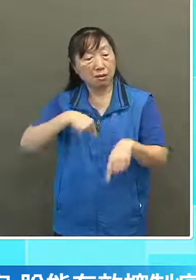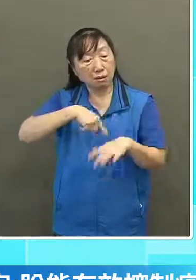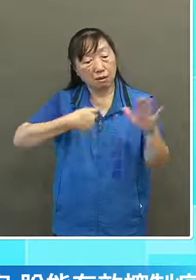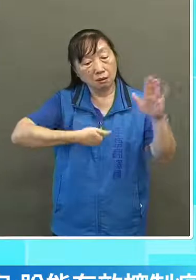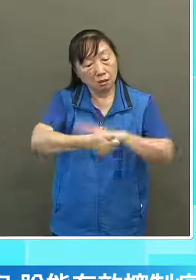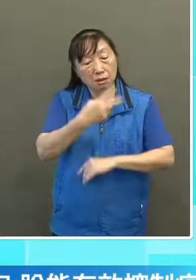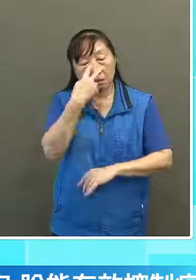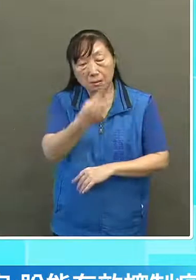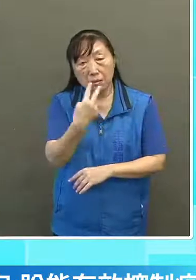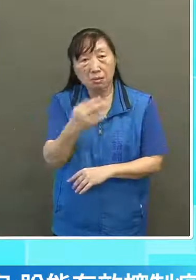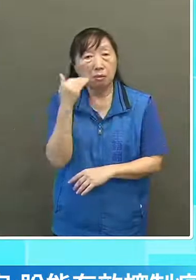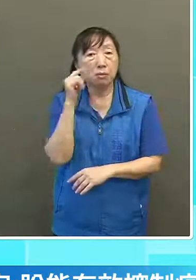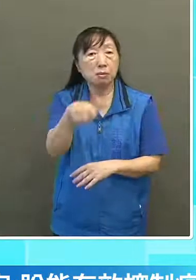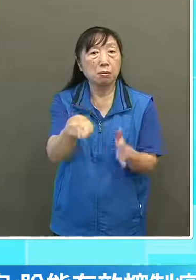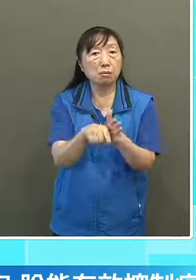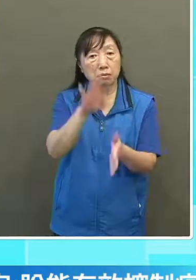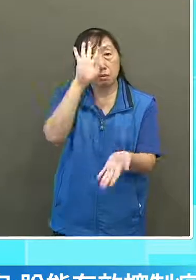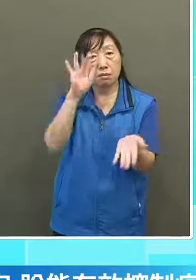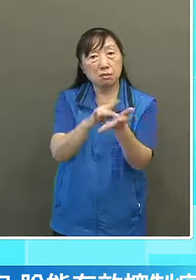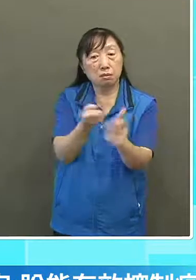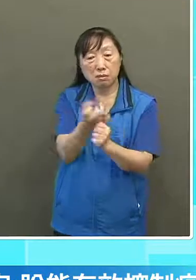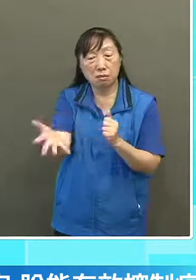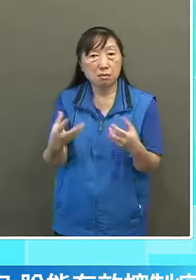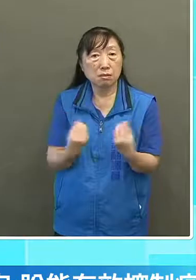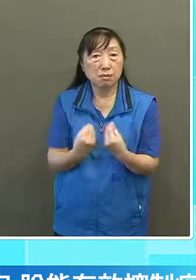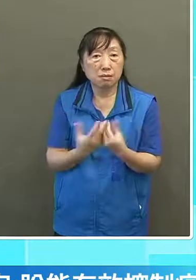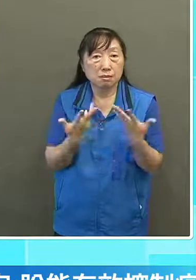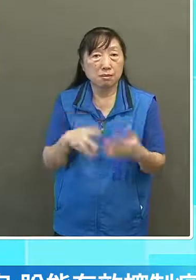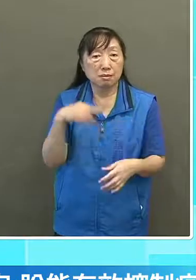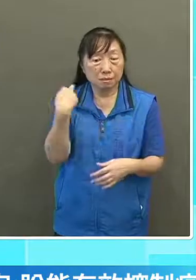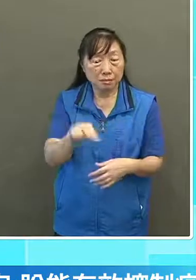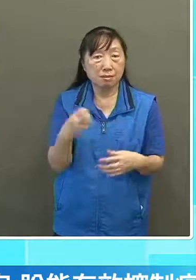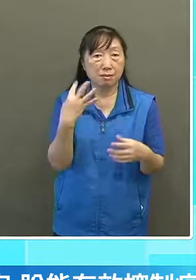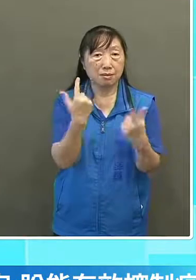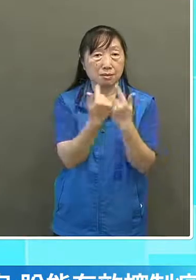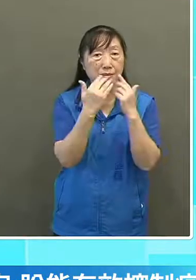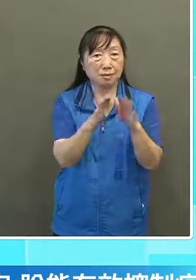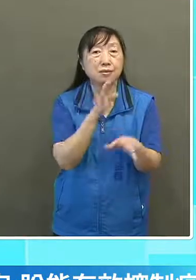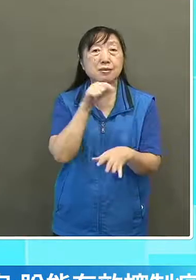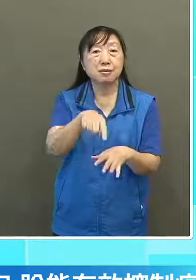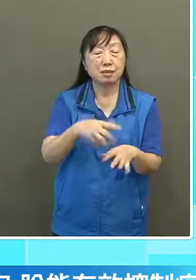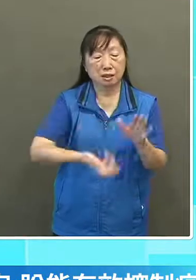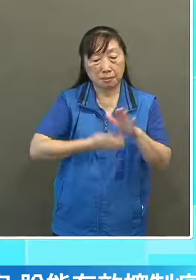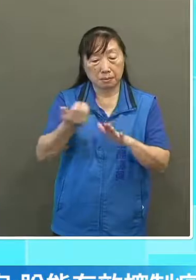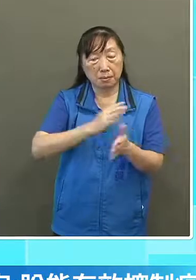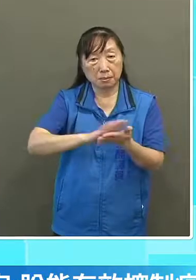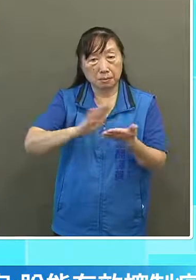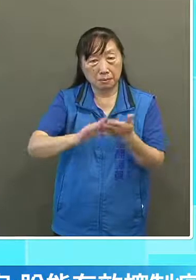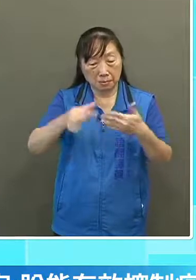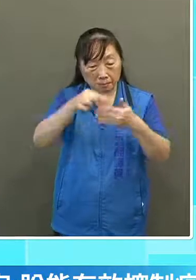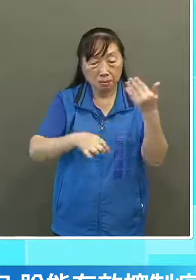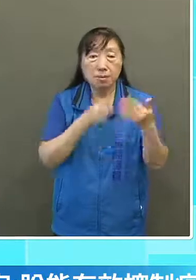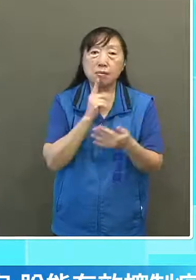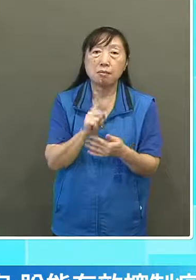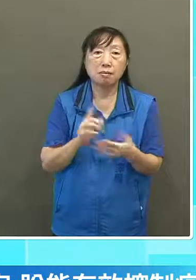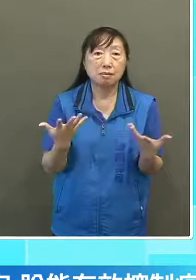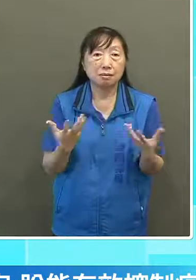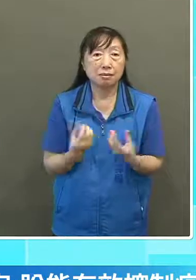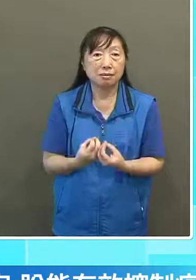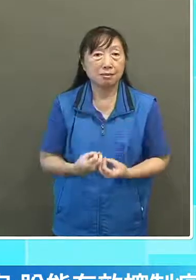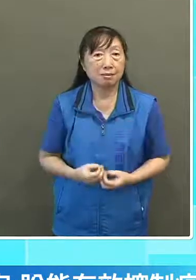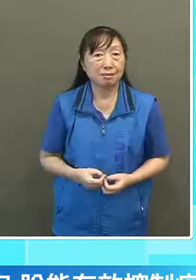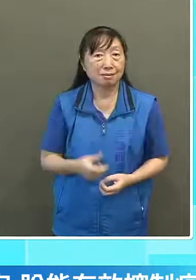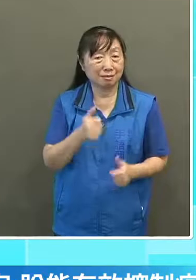病毒已经传播出去的话，该怎么因应？想请问新北框列一个地方要清空的标准为何？ 谢谢大